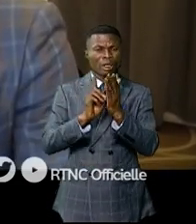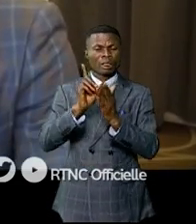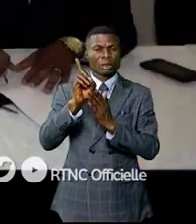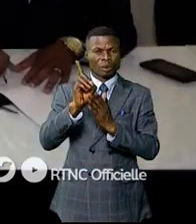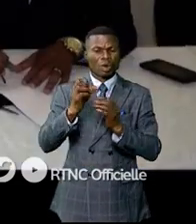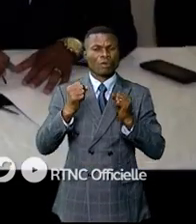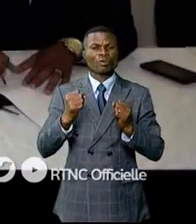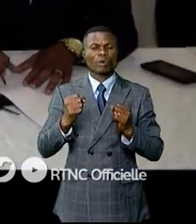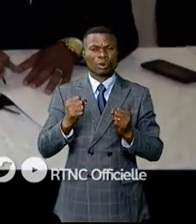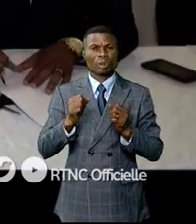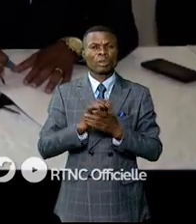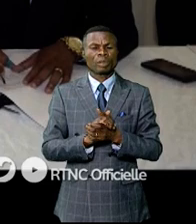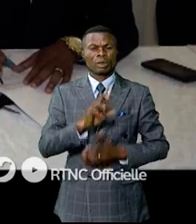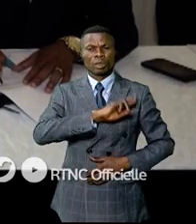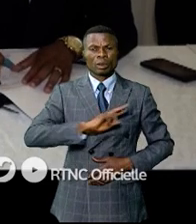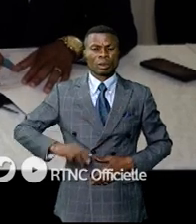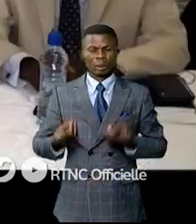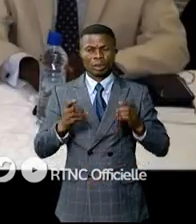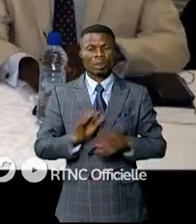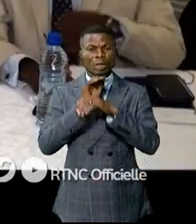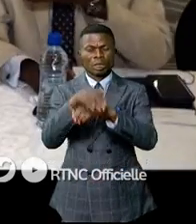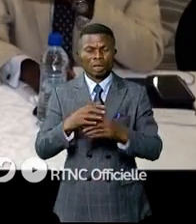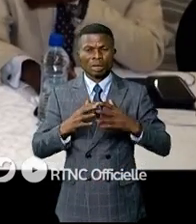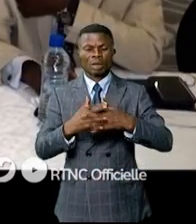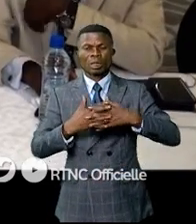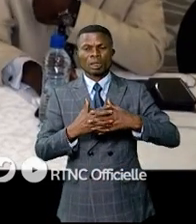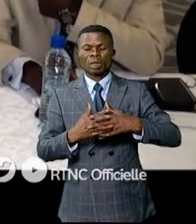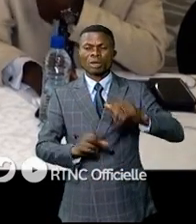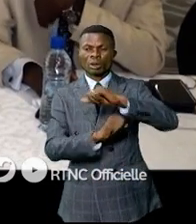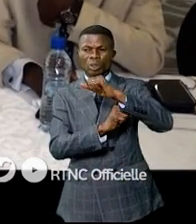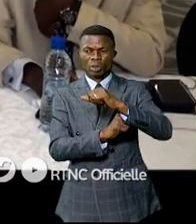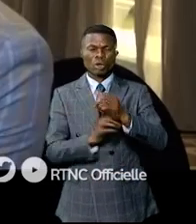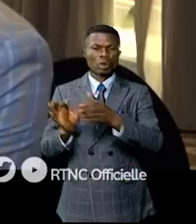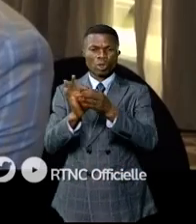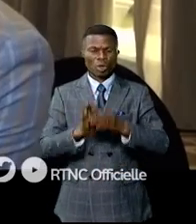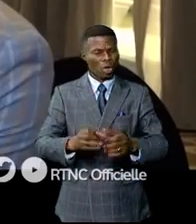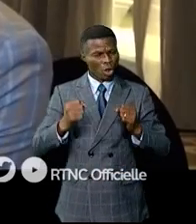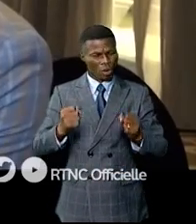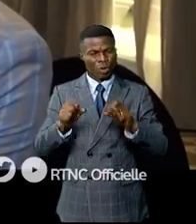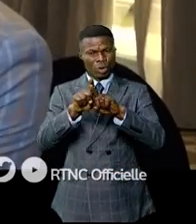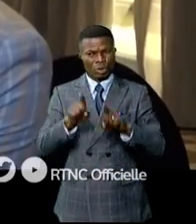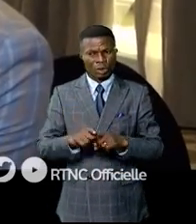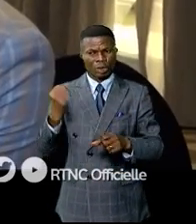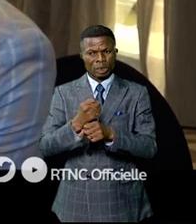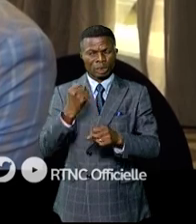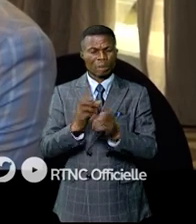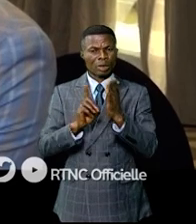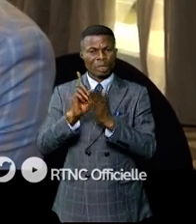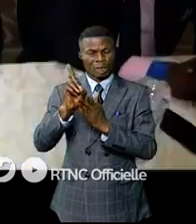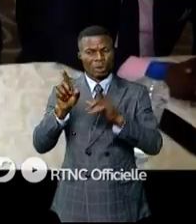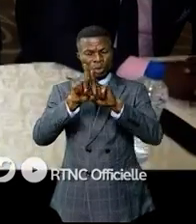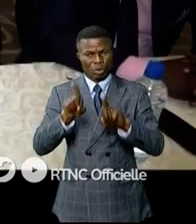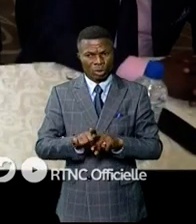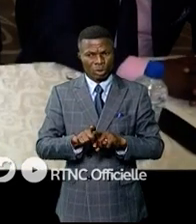développement durable. La RDC a adhéré au partenariat mondial pour une coopération efficace au service du développement